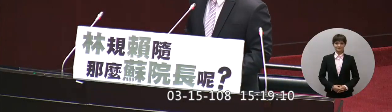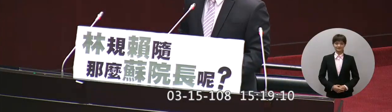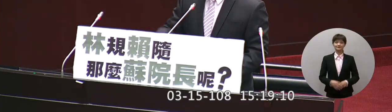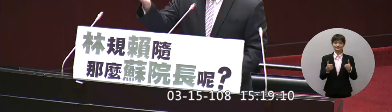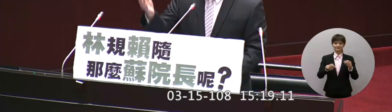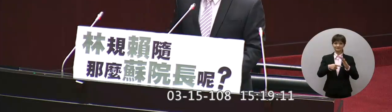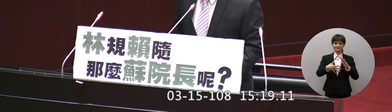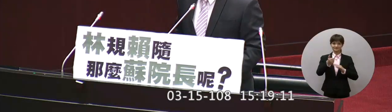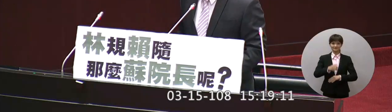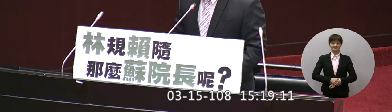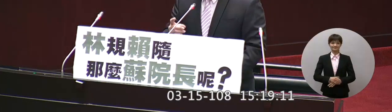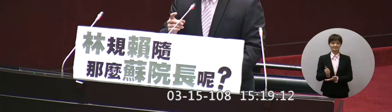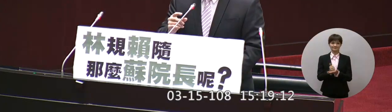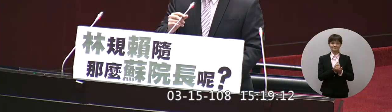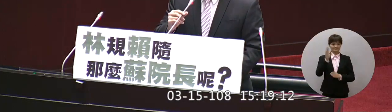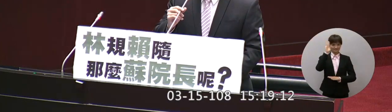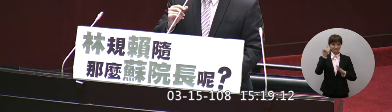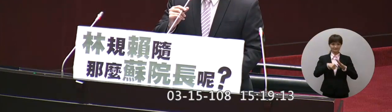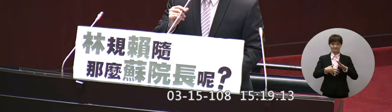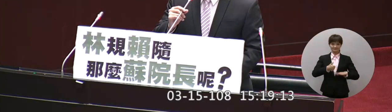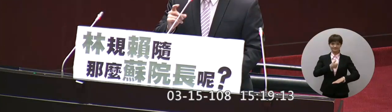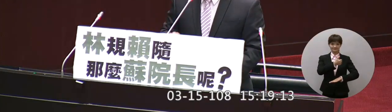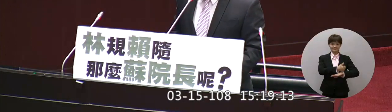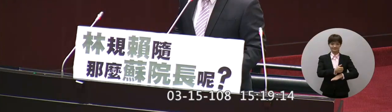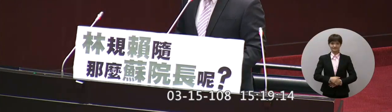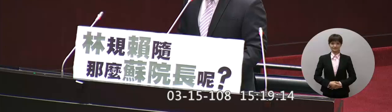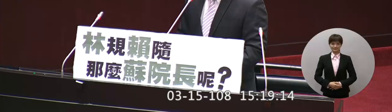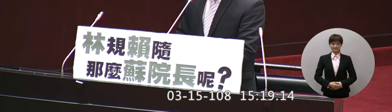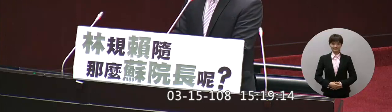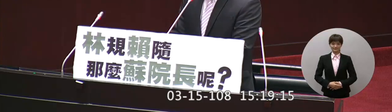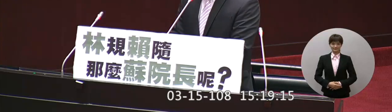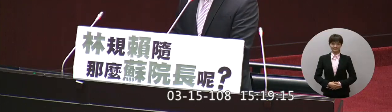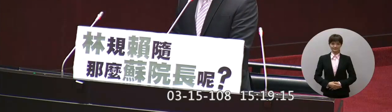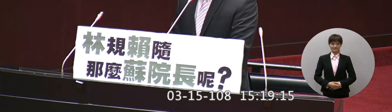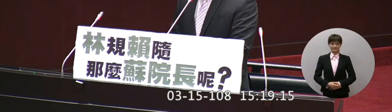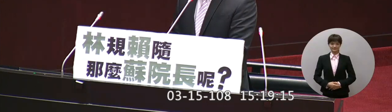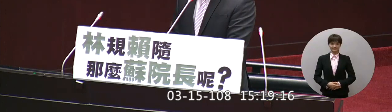谢谢院长，请行政院苏院长。 请行政院 卫生部劳动部。